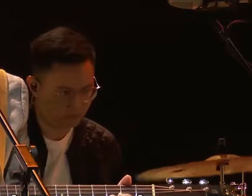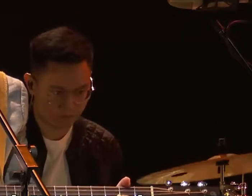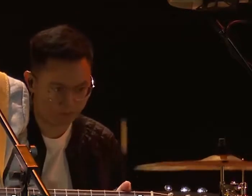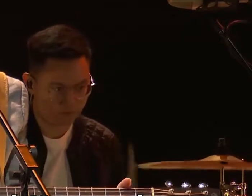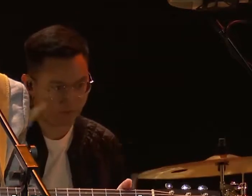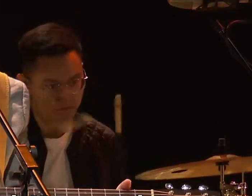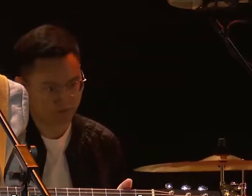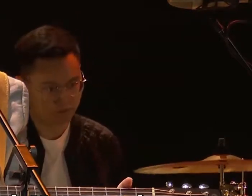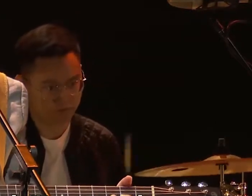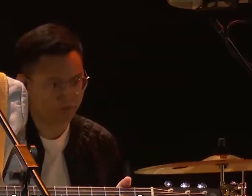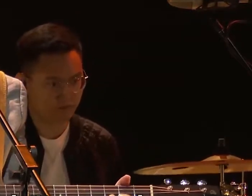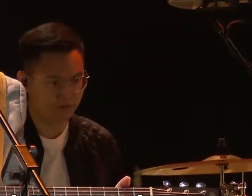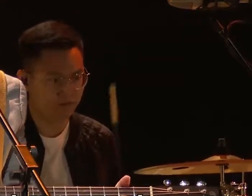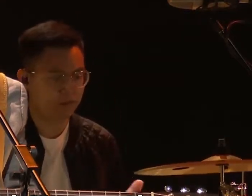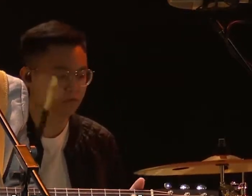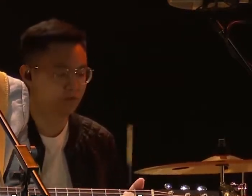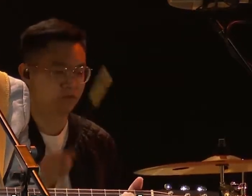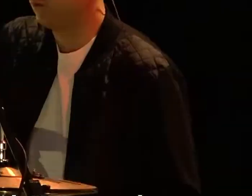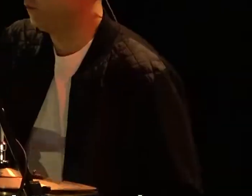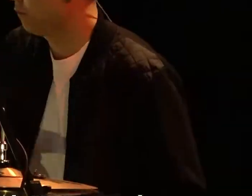Kau nyatakan.